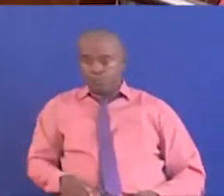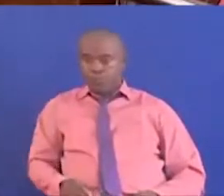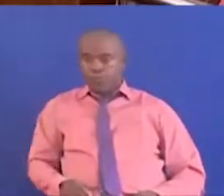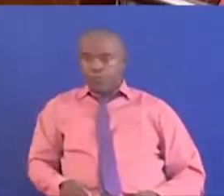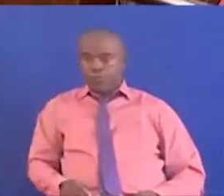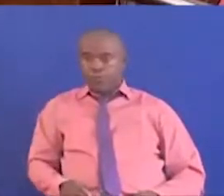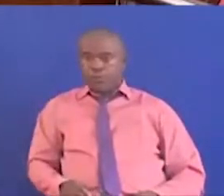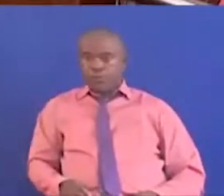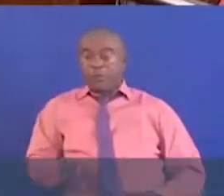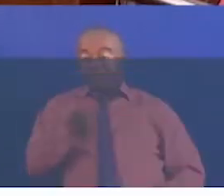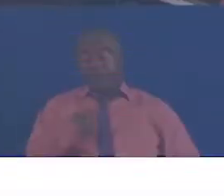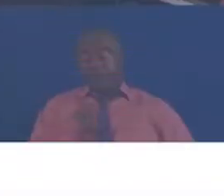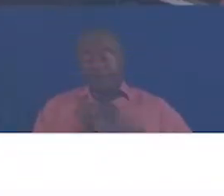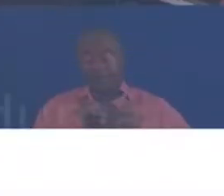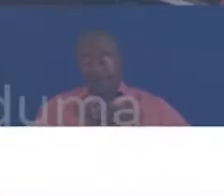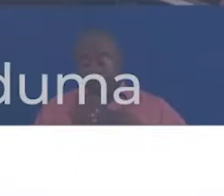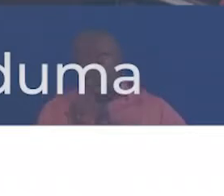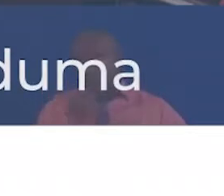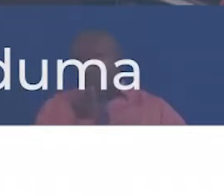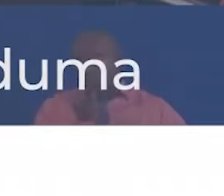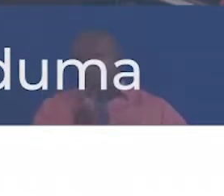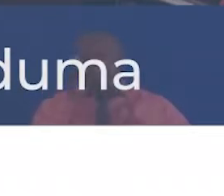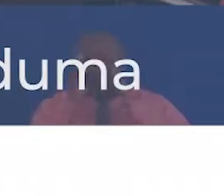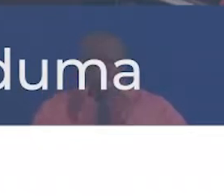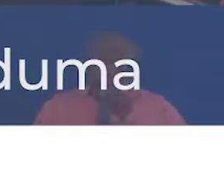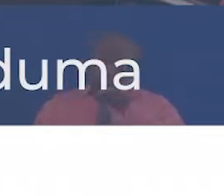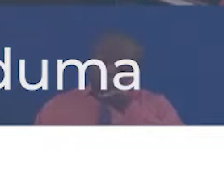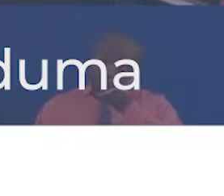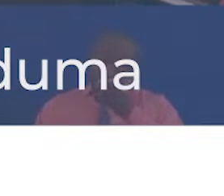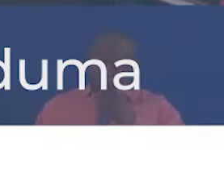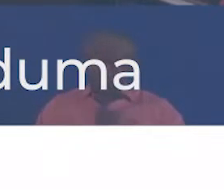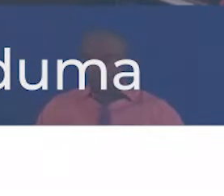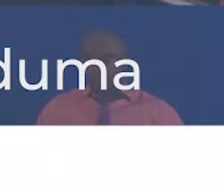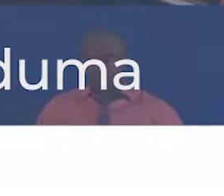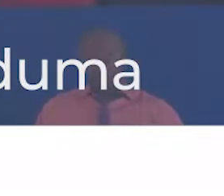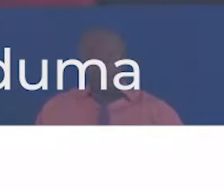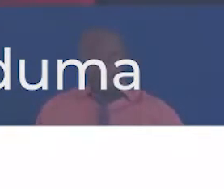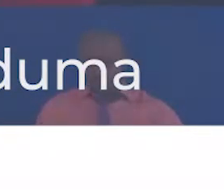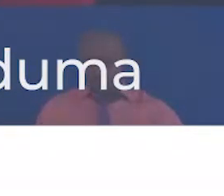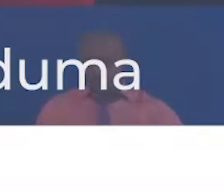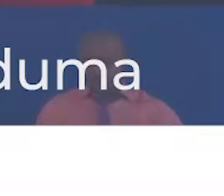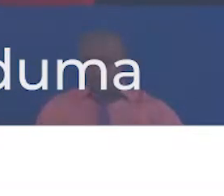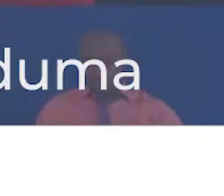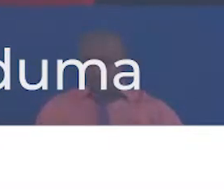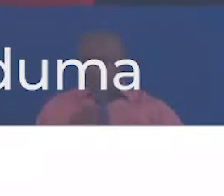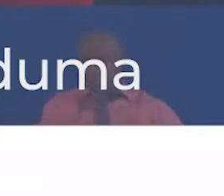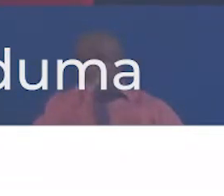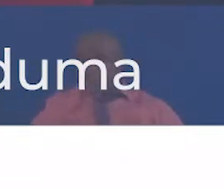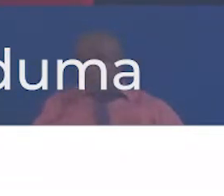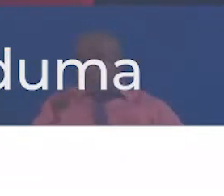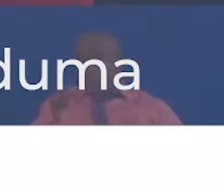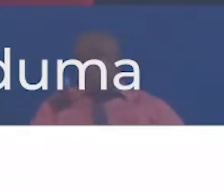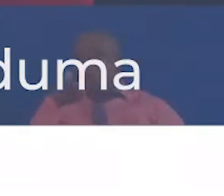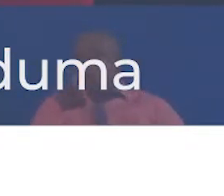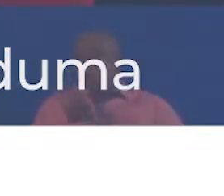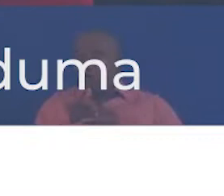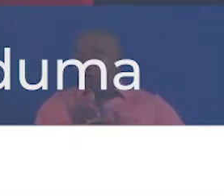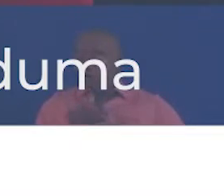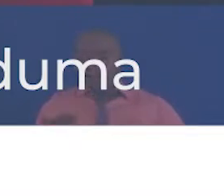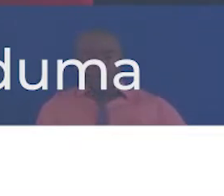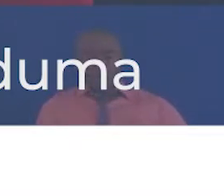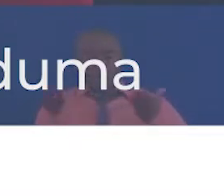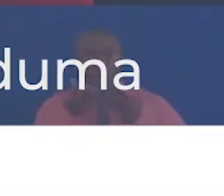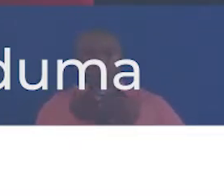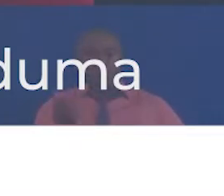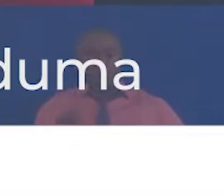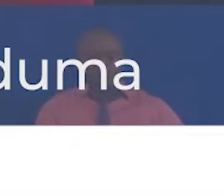kupatikana kwa huduma hizo muhimu licha wananchi hao kuwepo eneo hilo tangu miaka ya 60. Wananchi tunawawekea vikwazo vya kimaendeleo kwa ajili